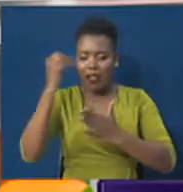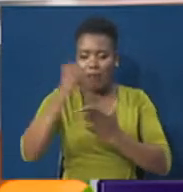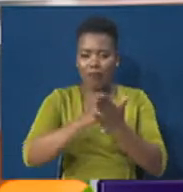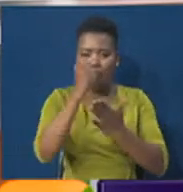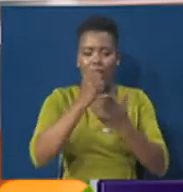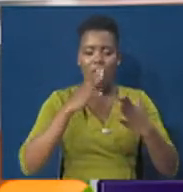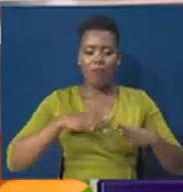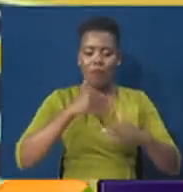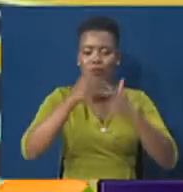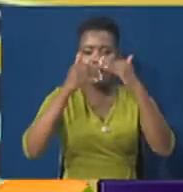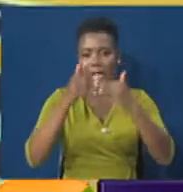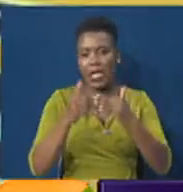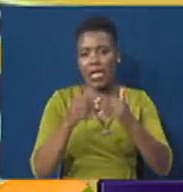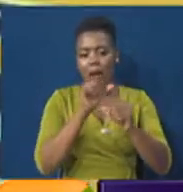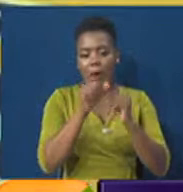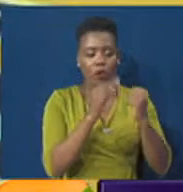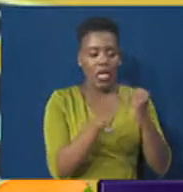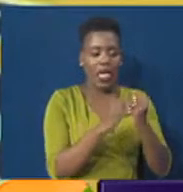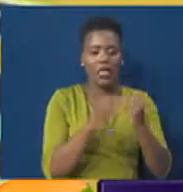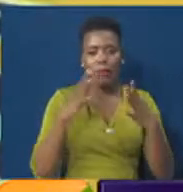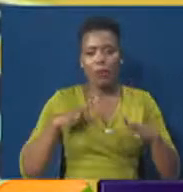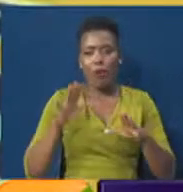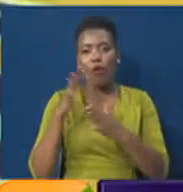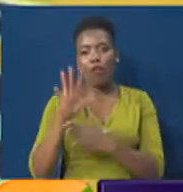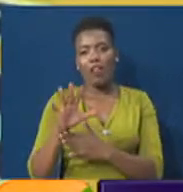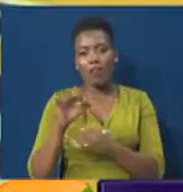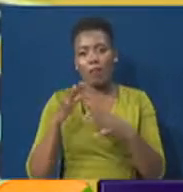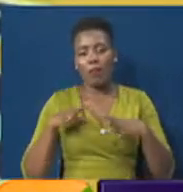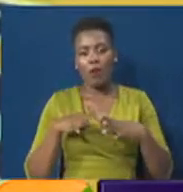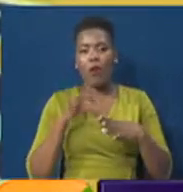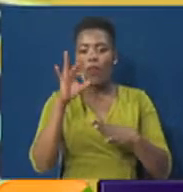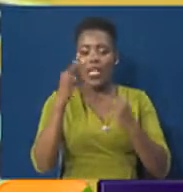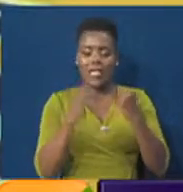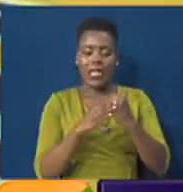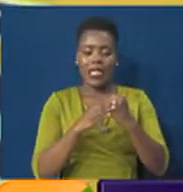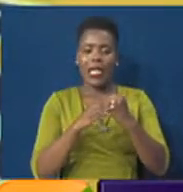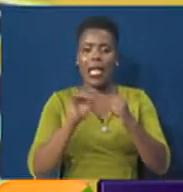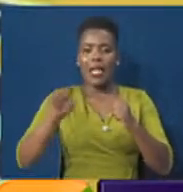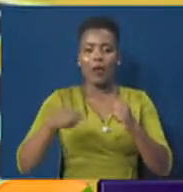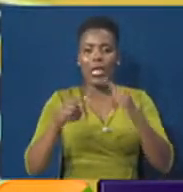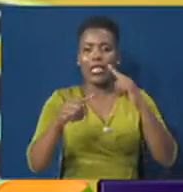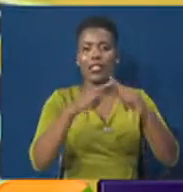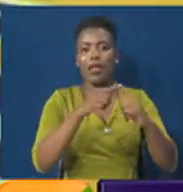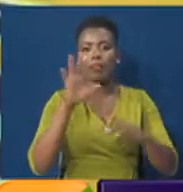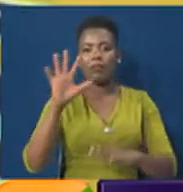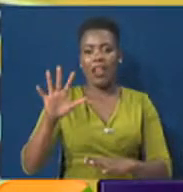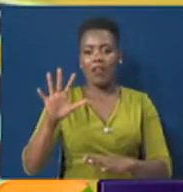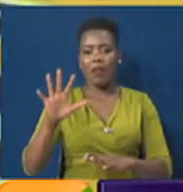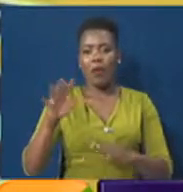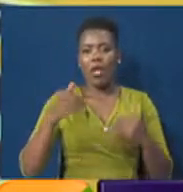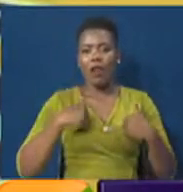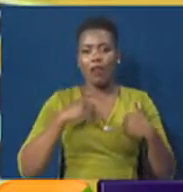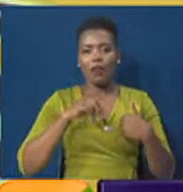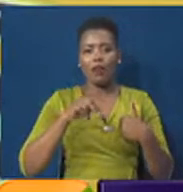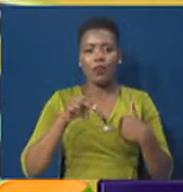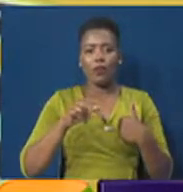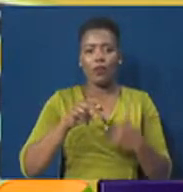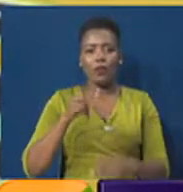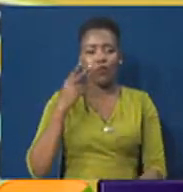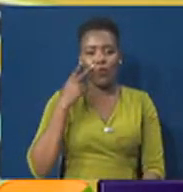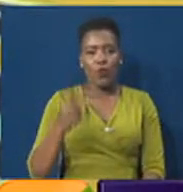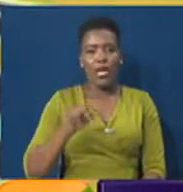that 8,000 multiplied by 5, tuko na watu 1,200 kwa wakati